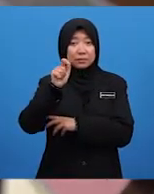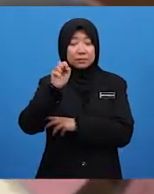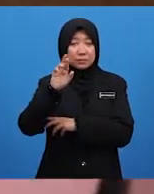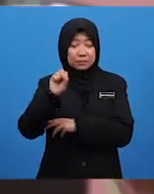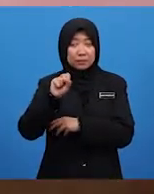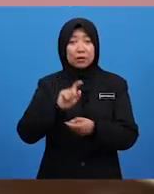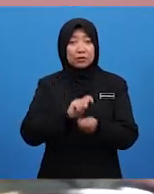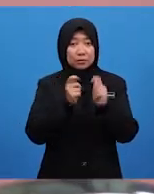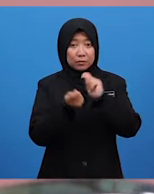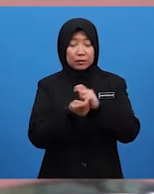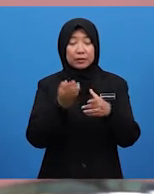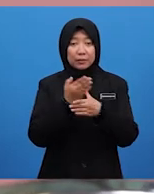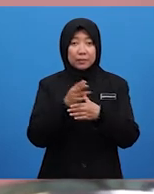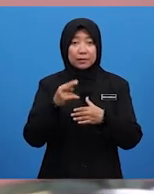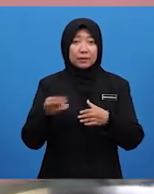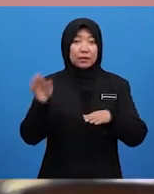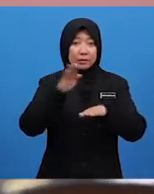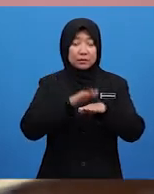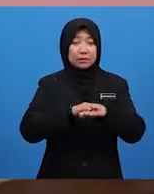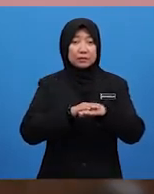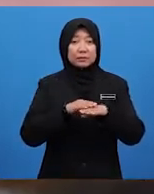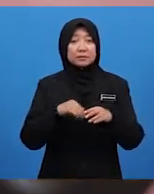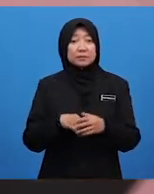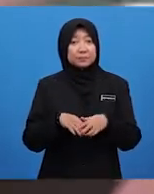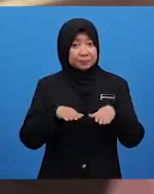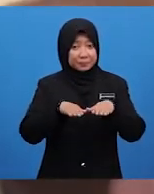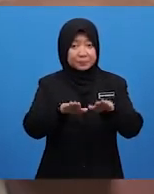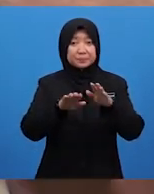buka bahagian atas mesin,